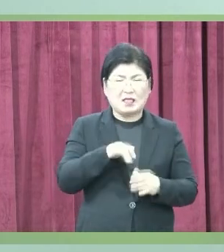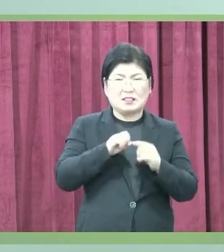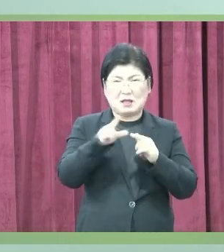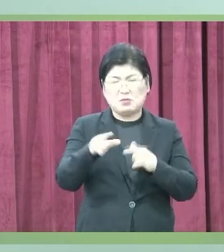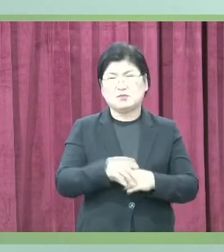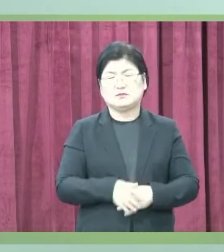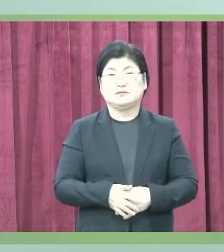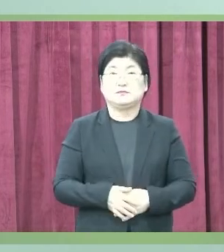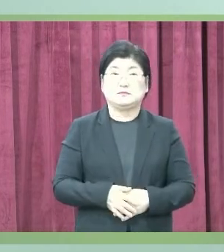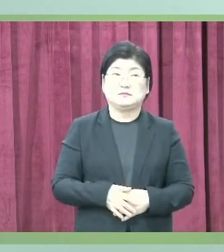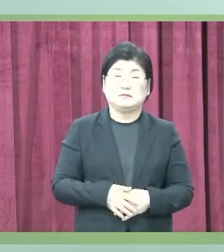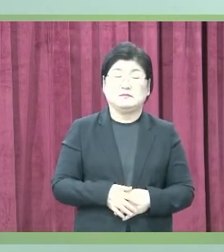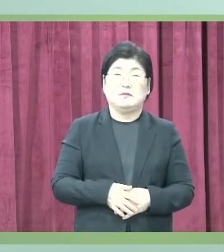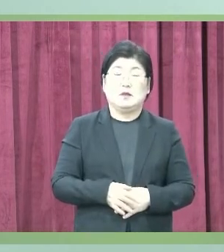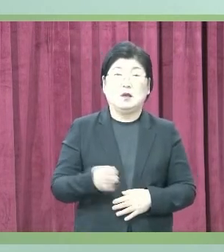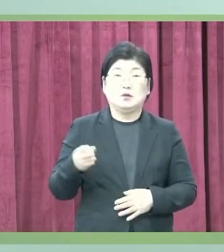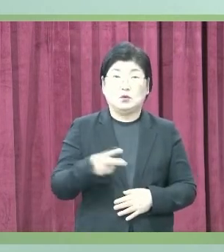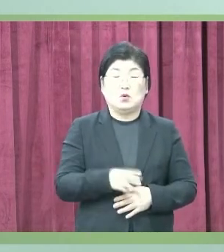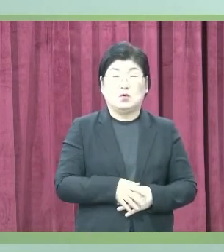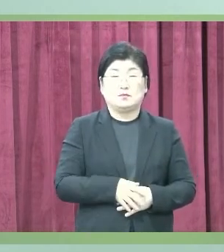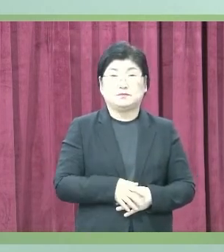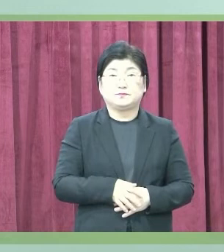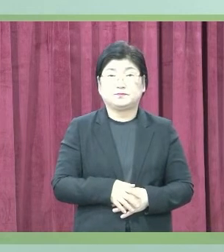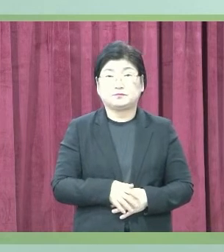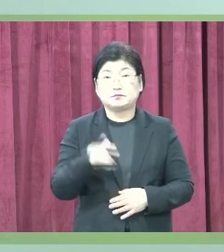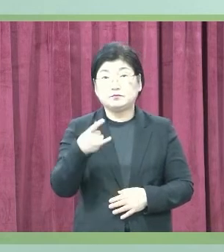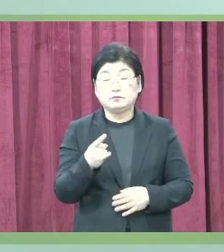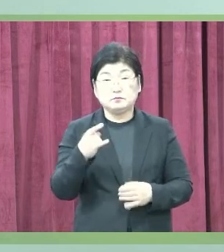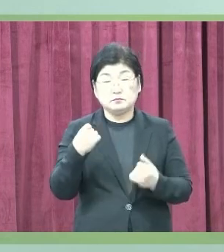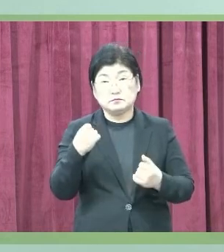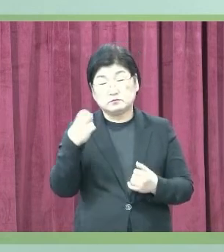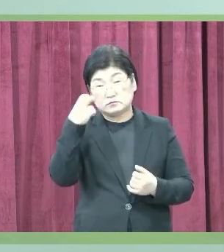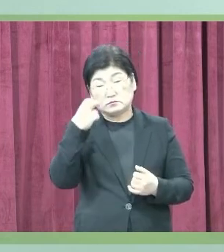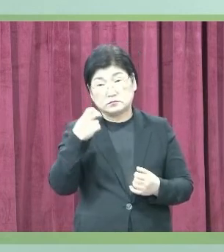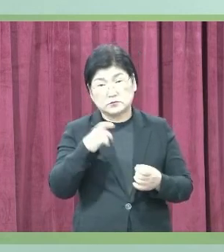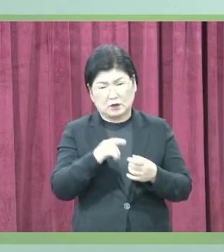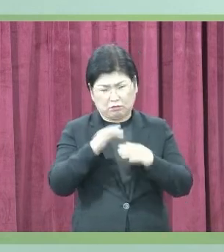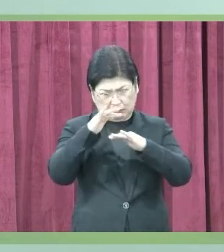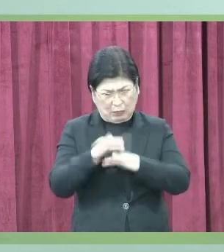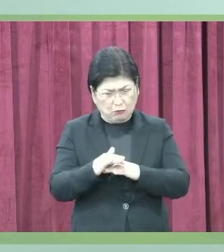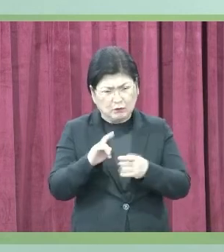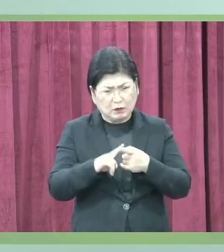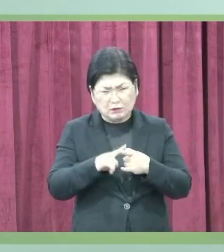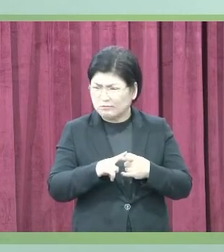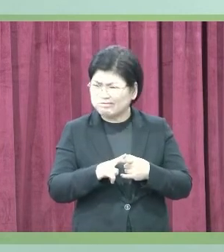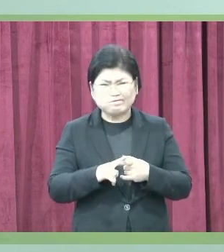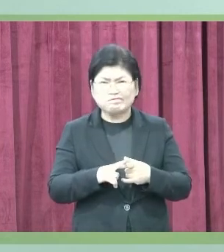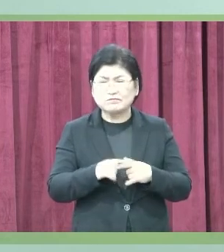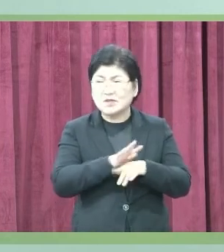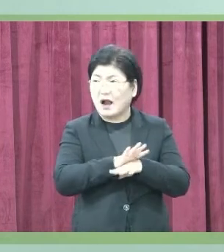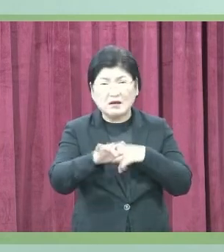상위에 랭크되어 있었습니다. 더불어서 뇌전증 장애인에서는요, 검진 결과를 잘 모르겠다라는 응답을